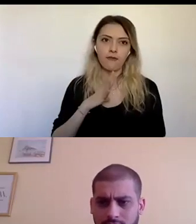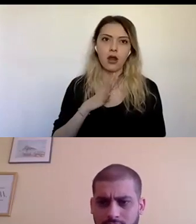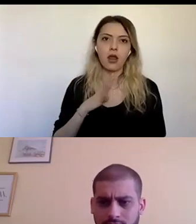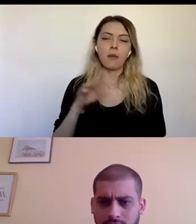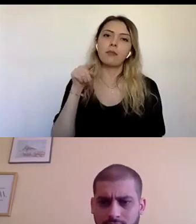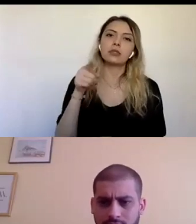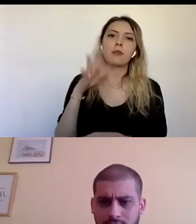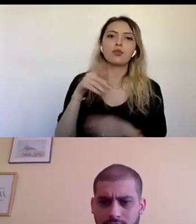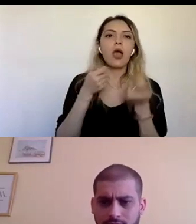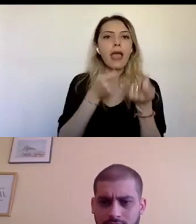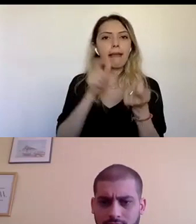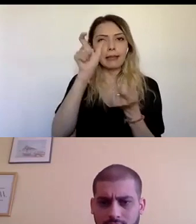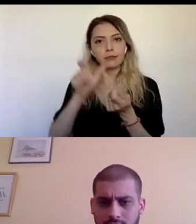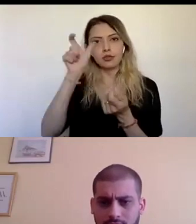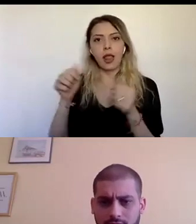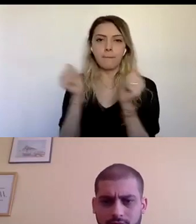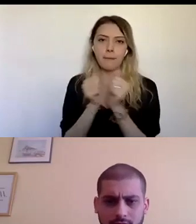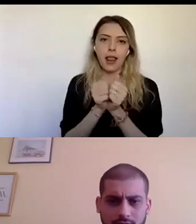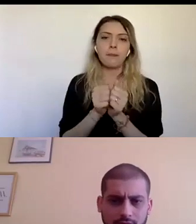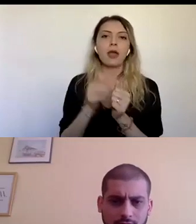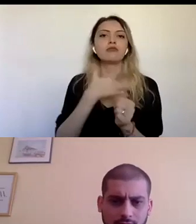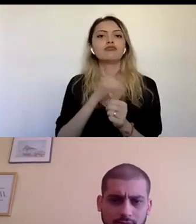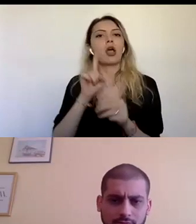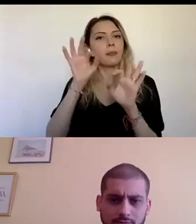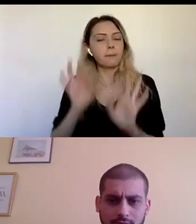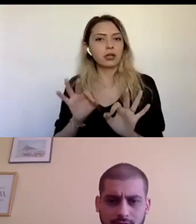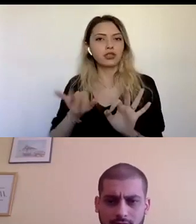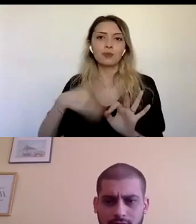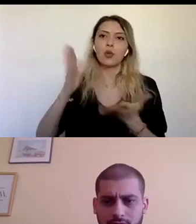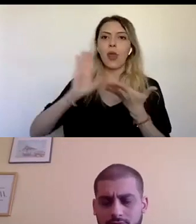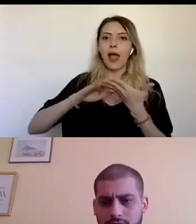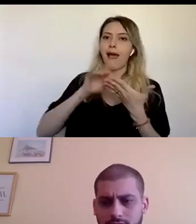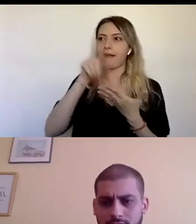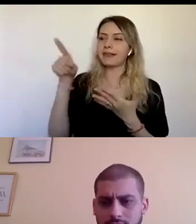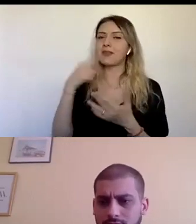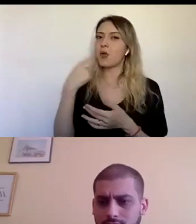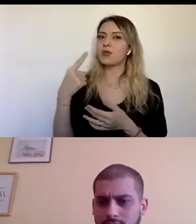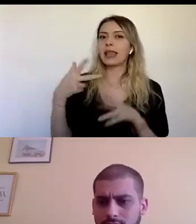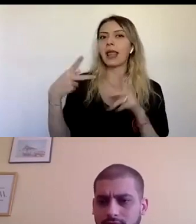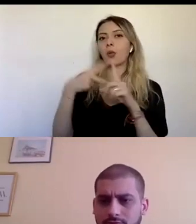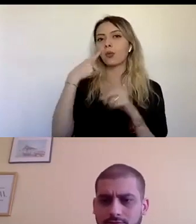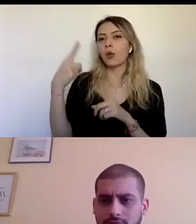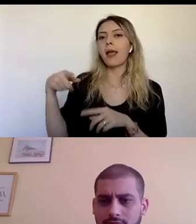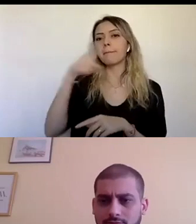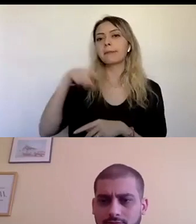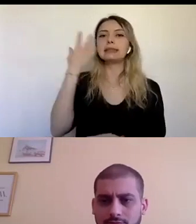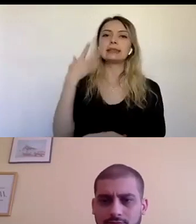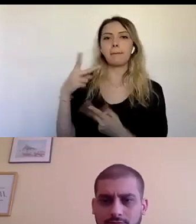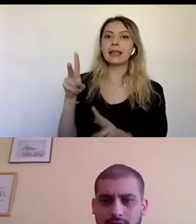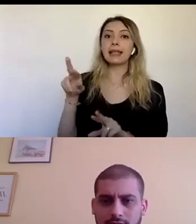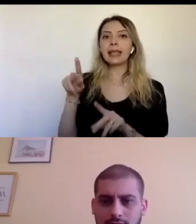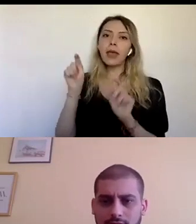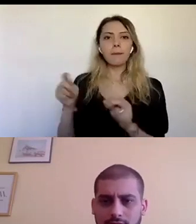yayını başlatıp sonrasında bunu arkadaşlara diyecektik ki YouTube'dan bizi izleyebilirsiniz. Yine yorumu, katılımı oradan